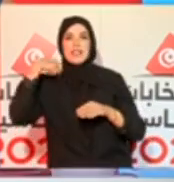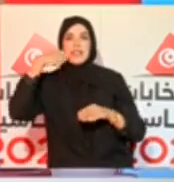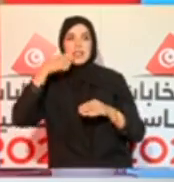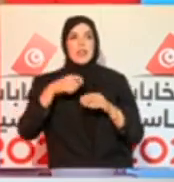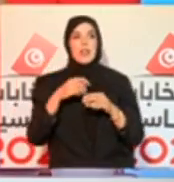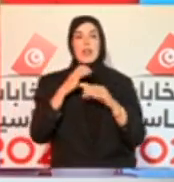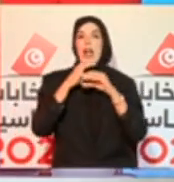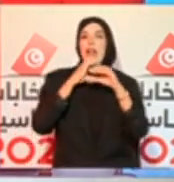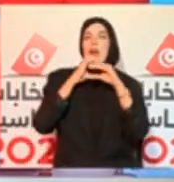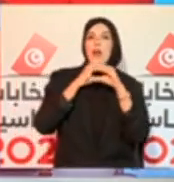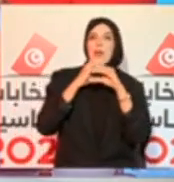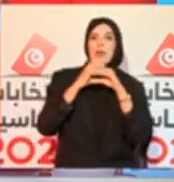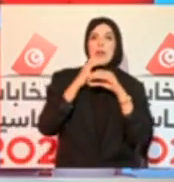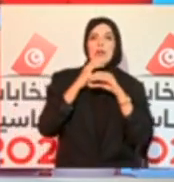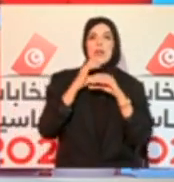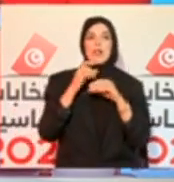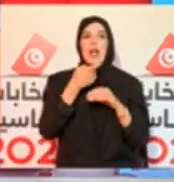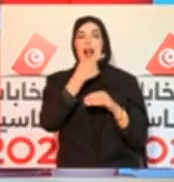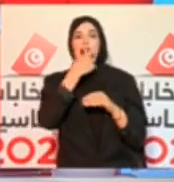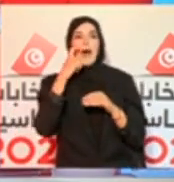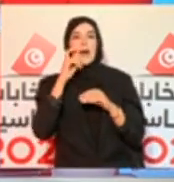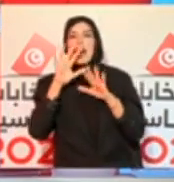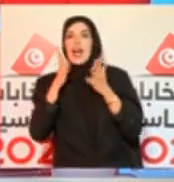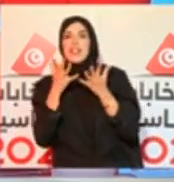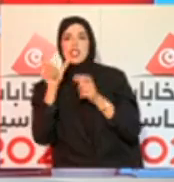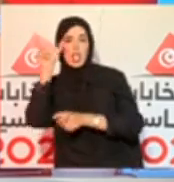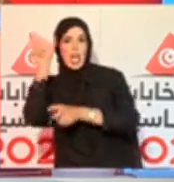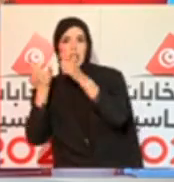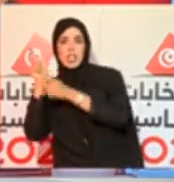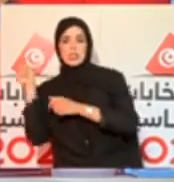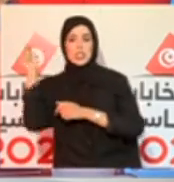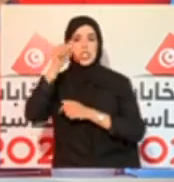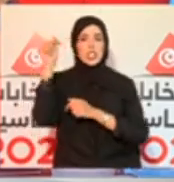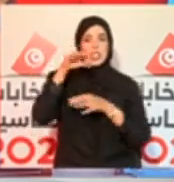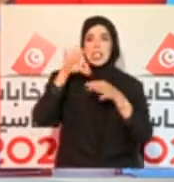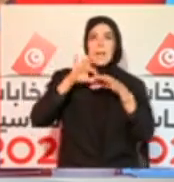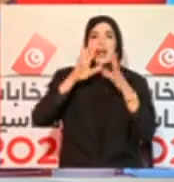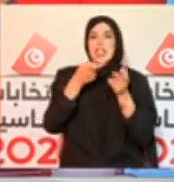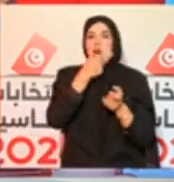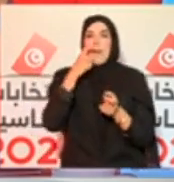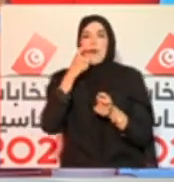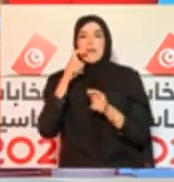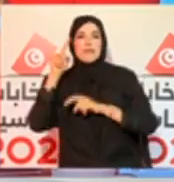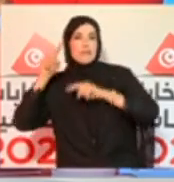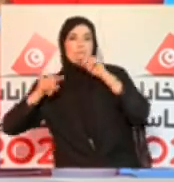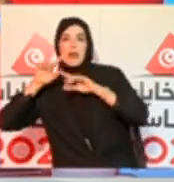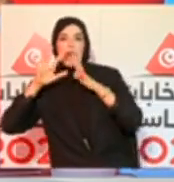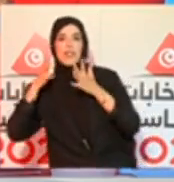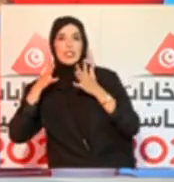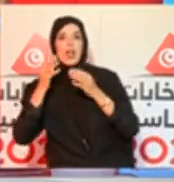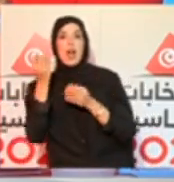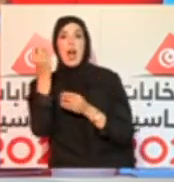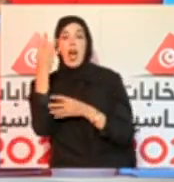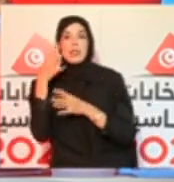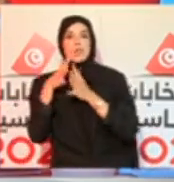تتحدثوا على على الفئه العموريه معناها انت وقت اللي تقول كندا انا على الاقل يجي البالي انه عدد كبير